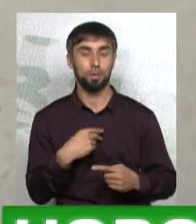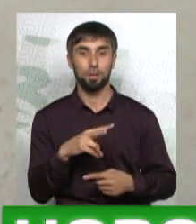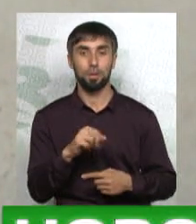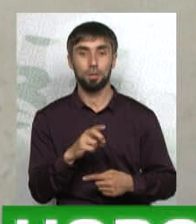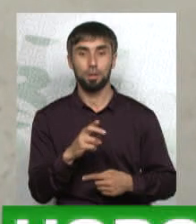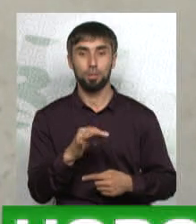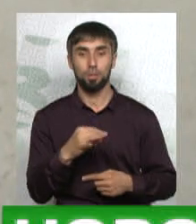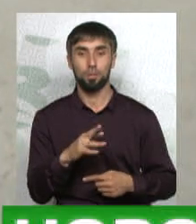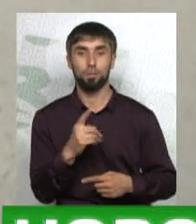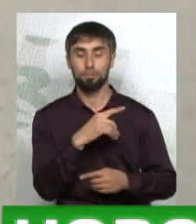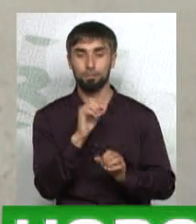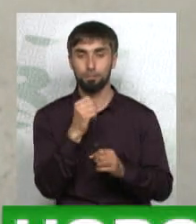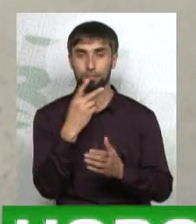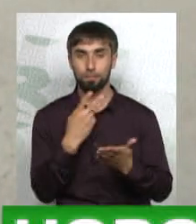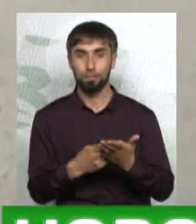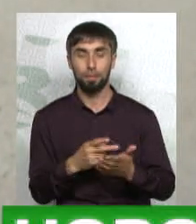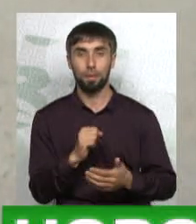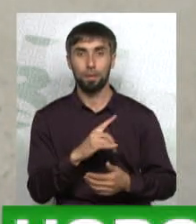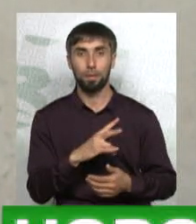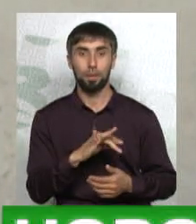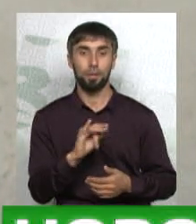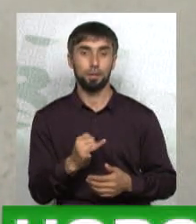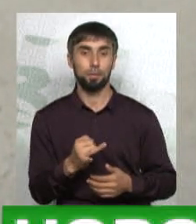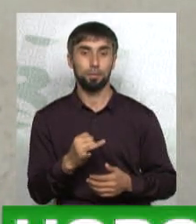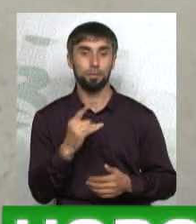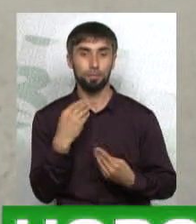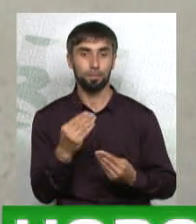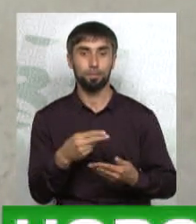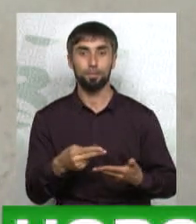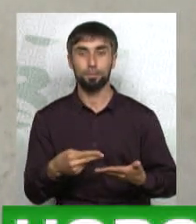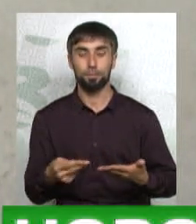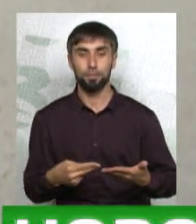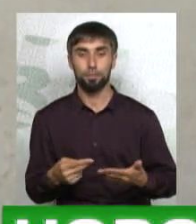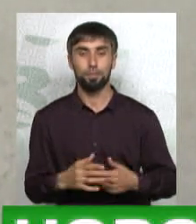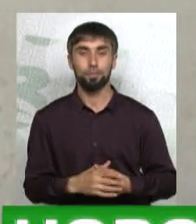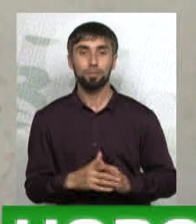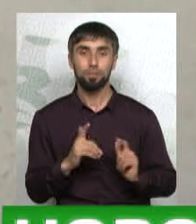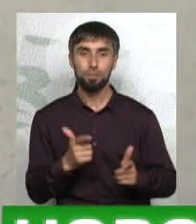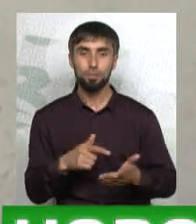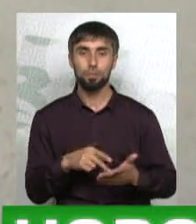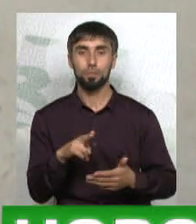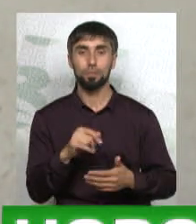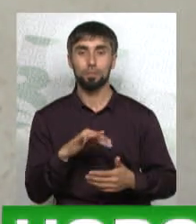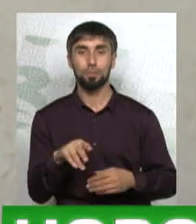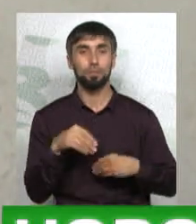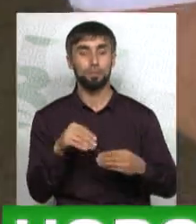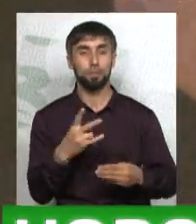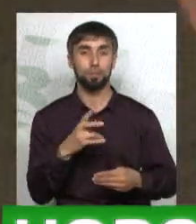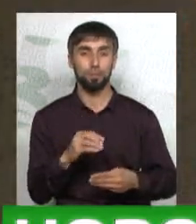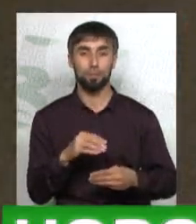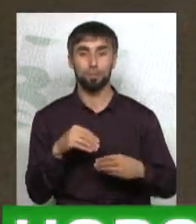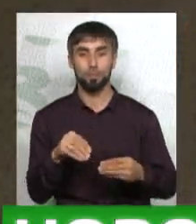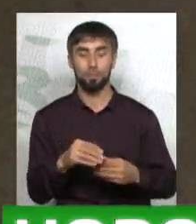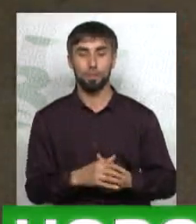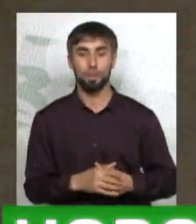лаборатории разберем этот анализ, тогда дадим заключение, готова эта партия к высеву, не готова.